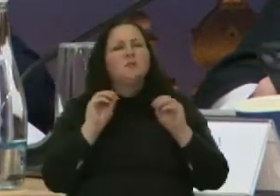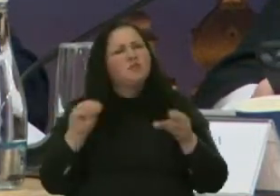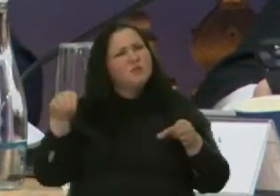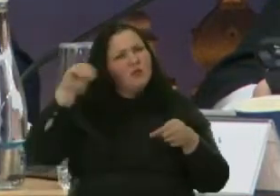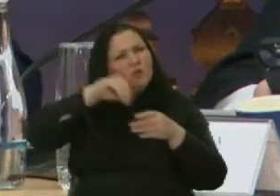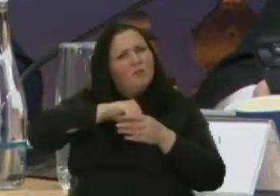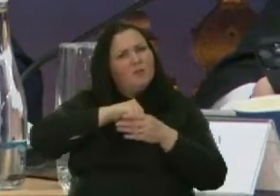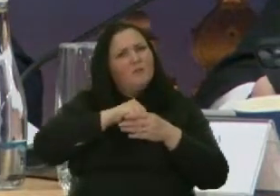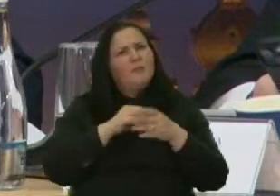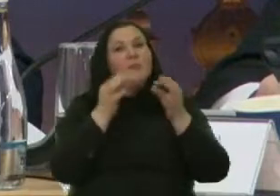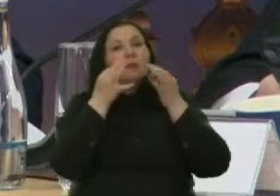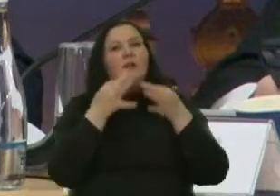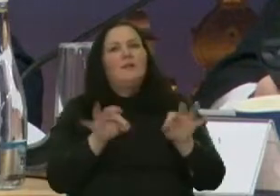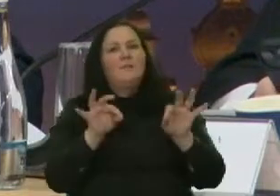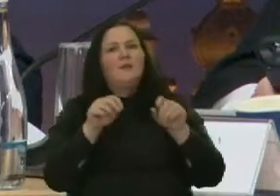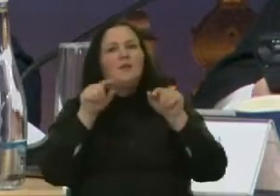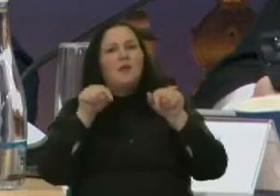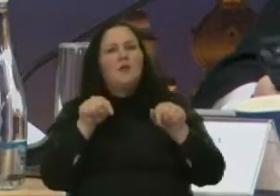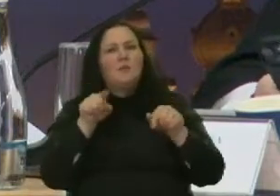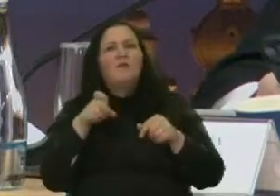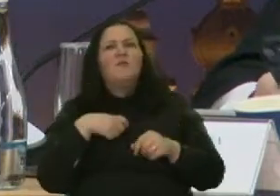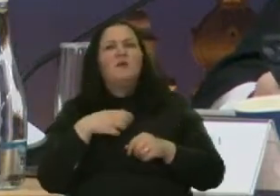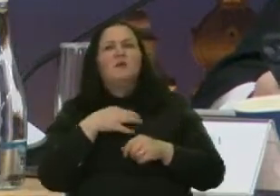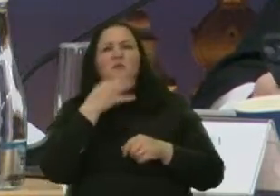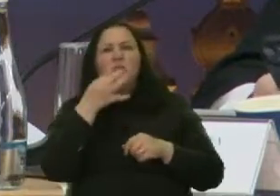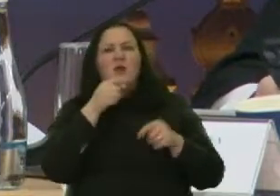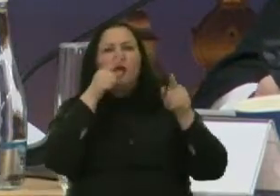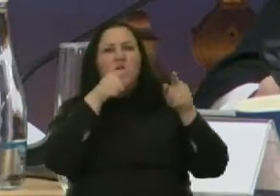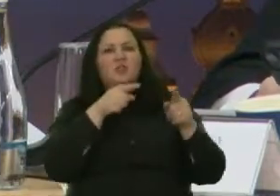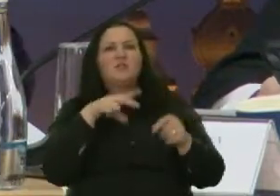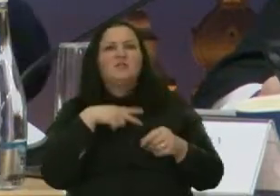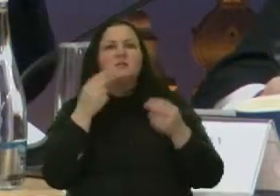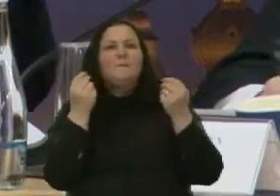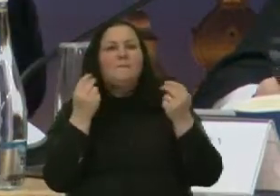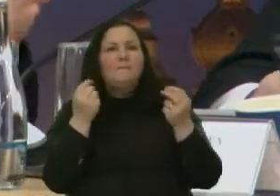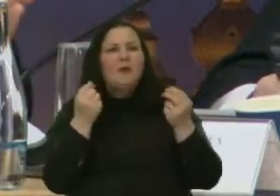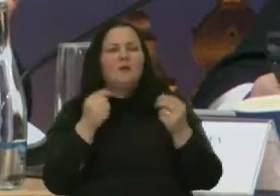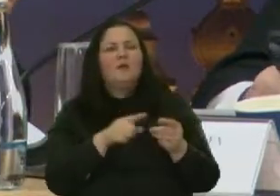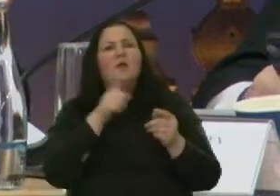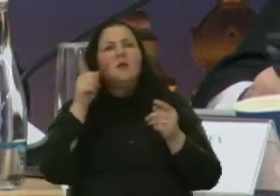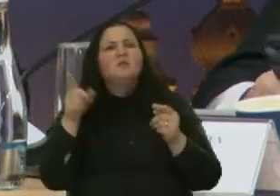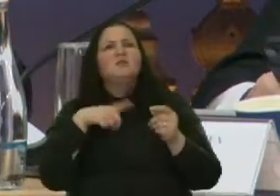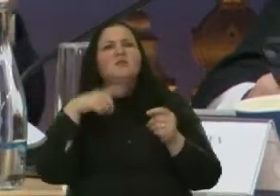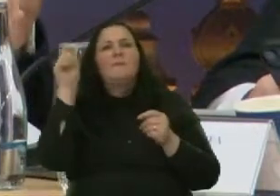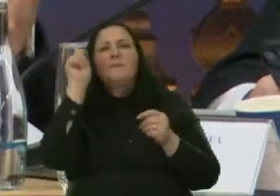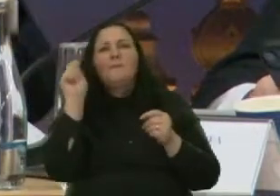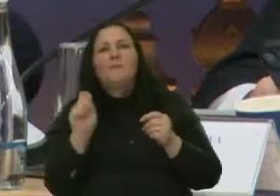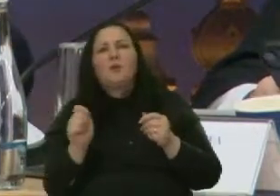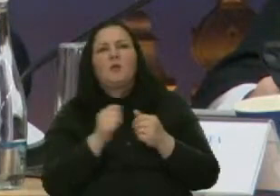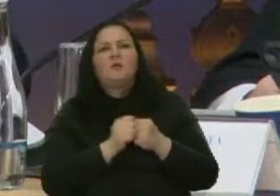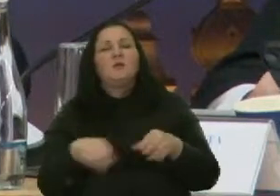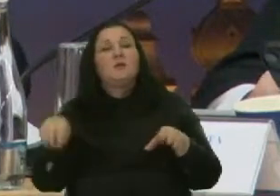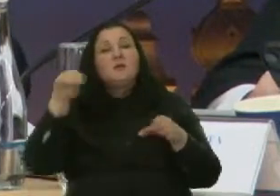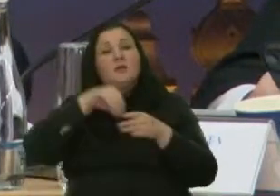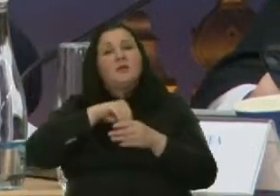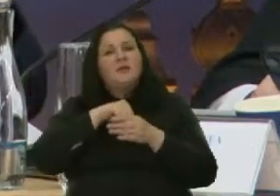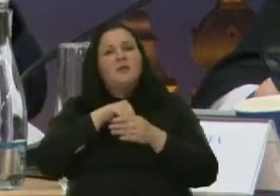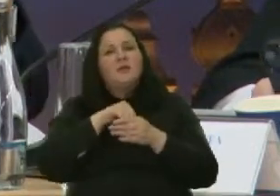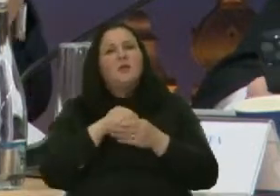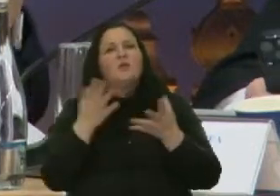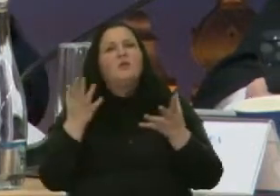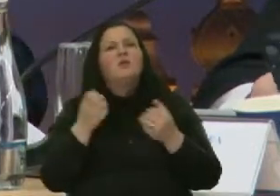libertatea din acest moment vă aparține dumneavoastră Aceștia sunt banii Aceștia sunt proiectele în interiorul acestor resurse